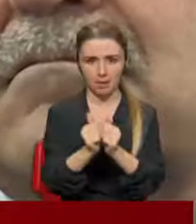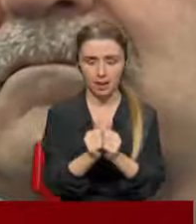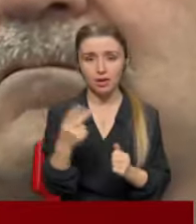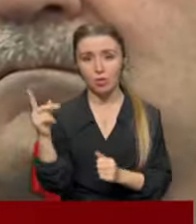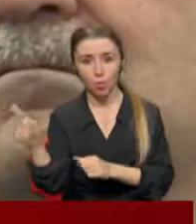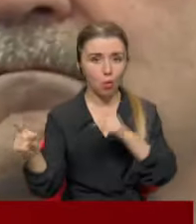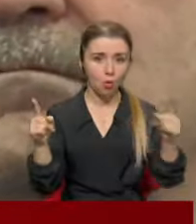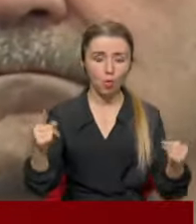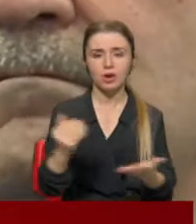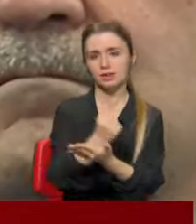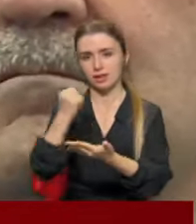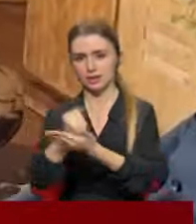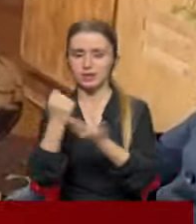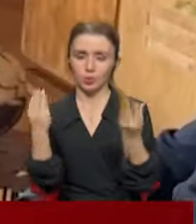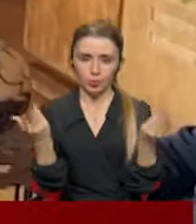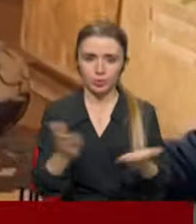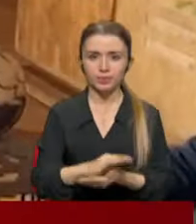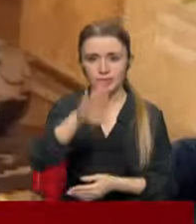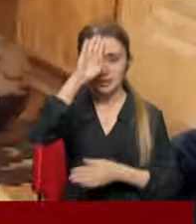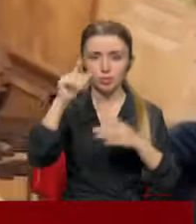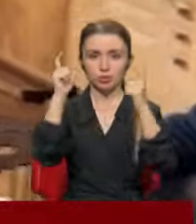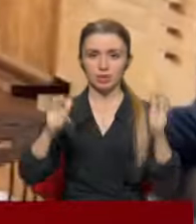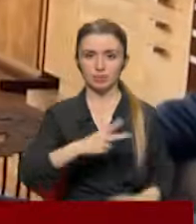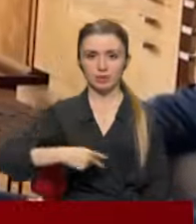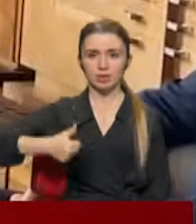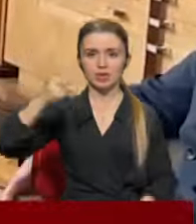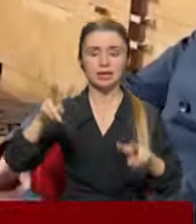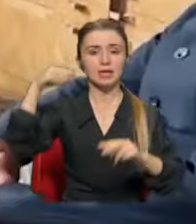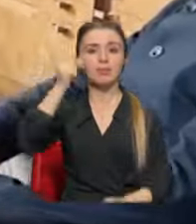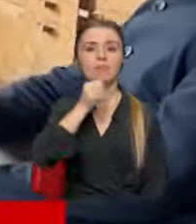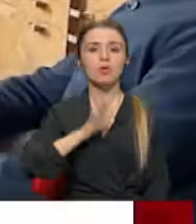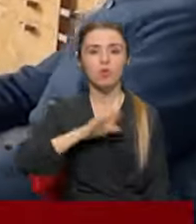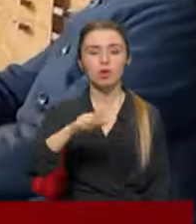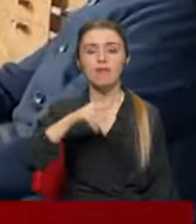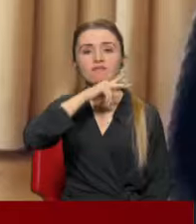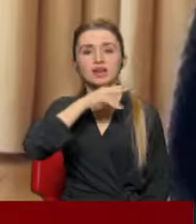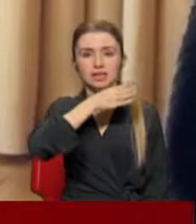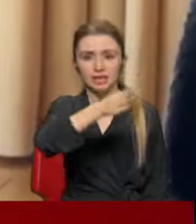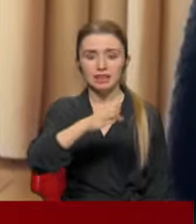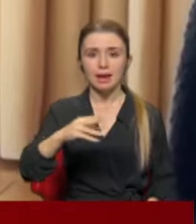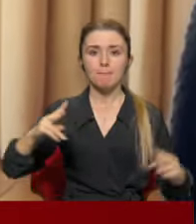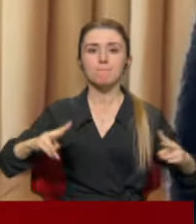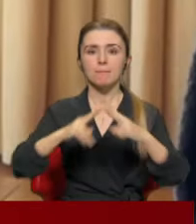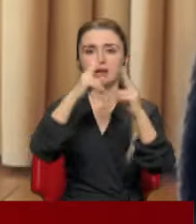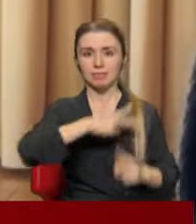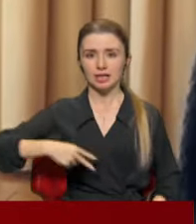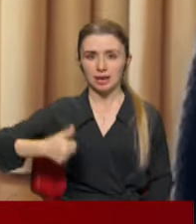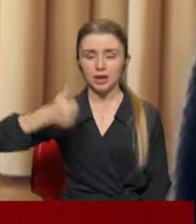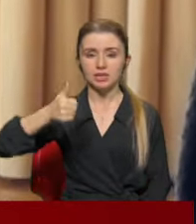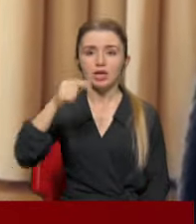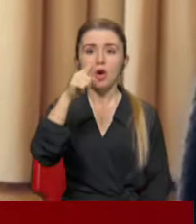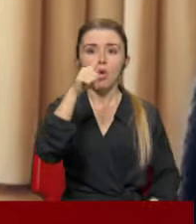İki tarafta kazanan tarafta sonuçta. İstanbul Büyükşehir Belediye Başkanı Ekrem İmamoğlu da Fransa'daydı. Paris Belediye Başkanı